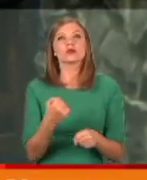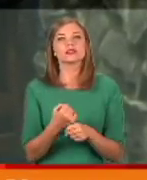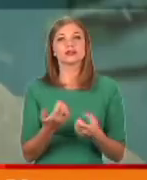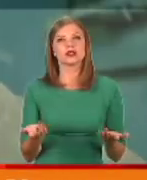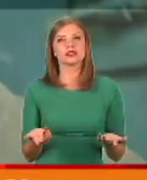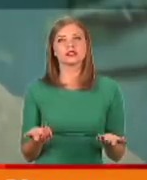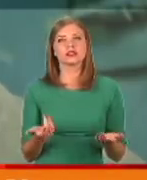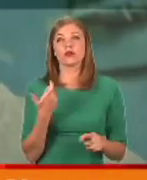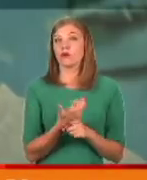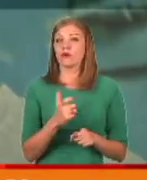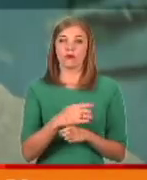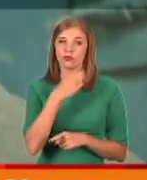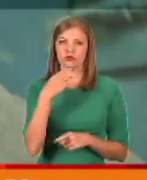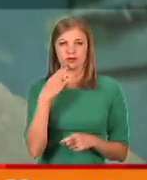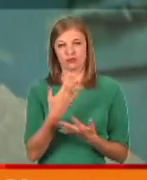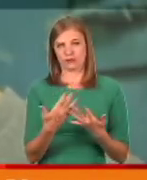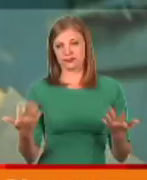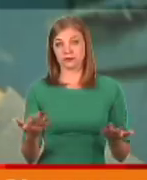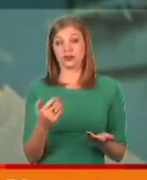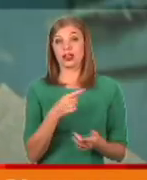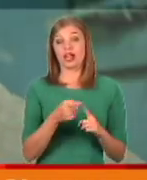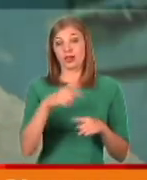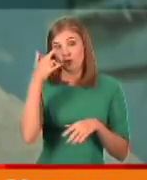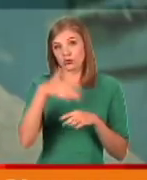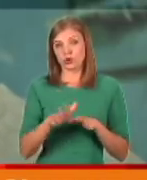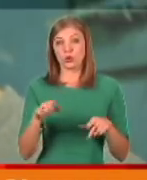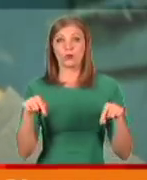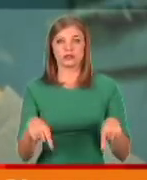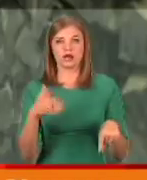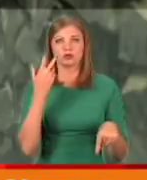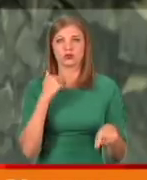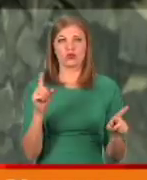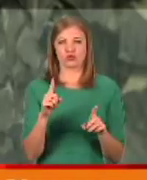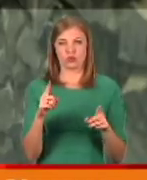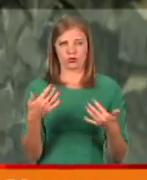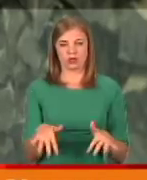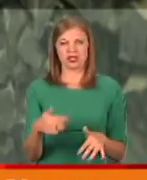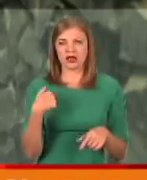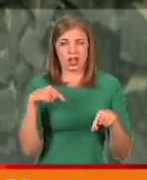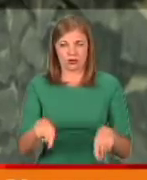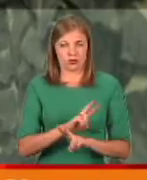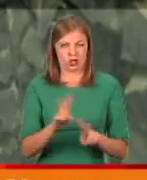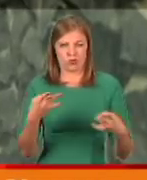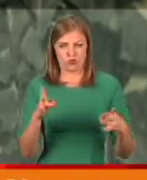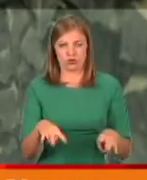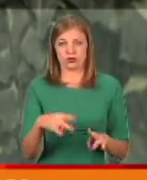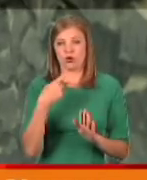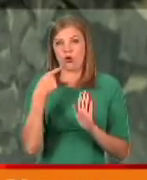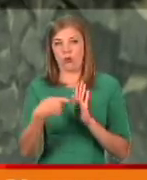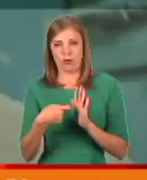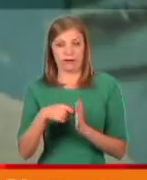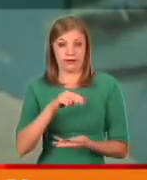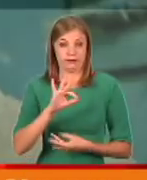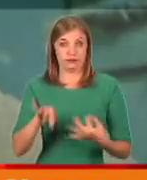Це дуже багато чого. Это осознаешь все здесь, когда что-то теряешь. Я никому здесь не нужен. Кормить меня еще вот это, ходить вот